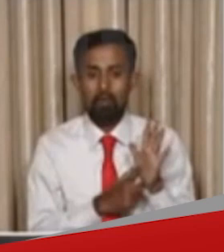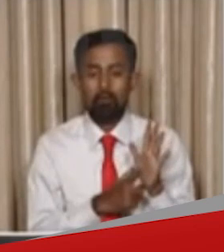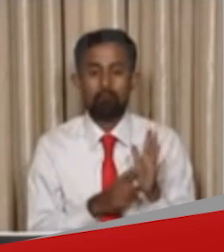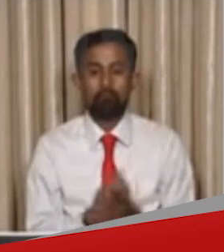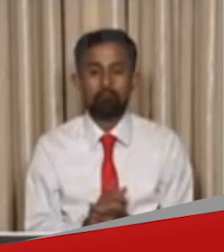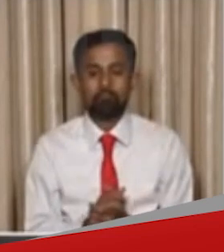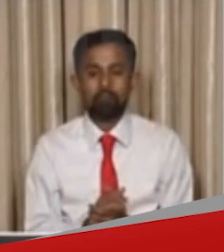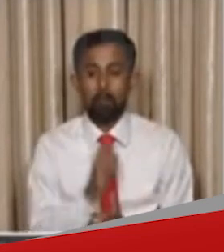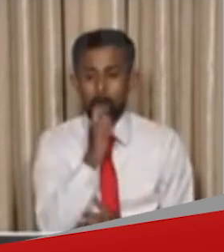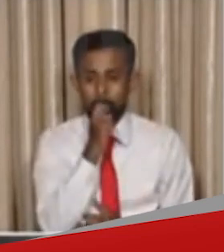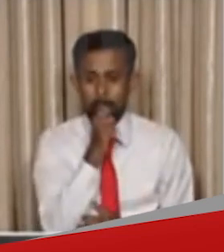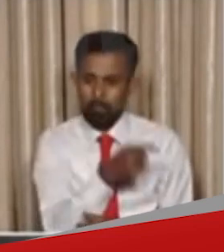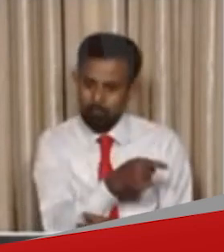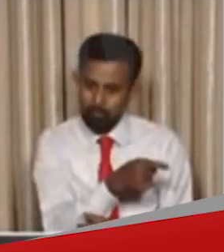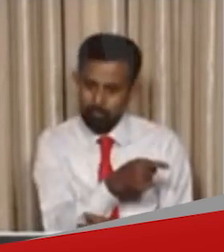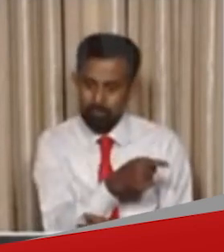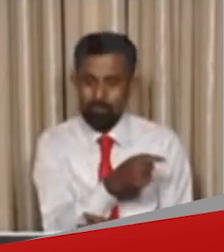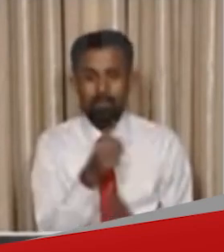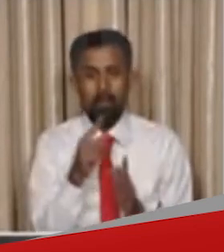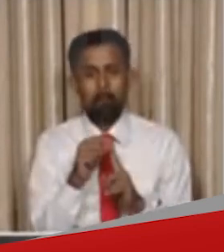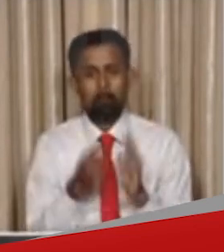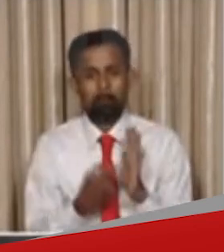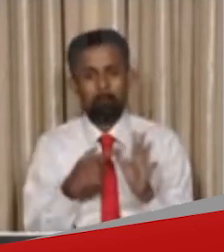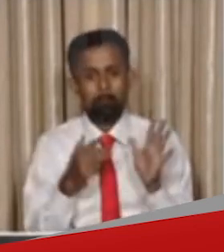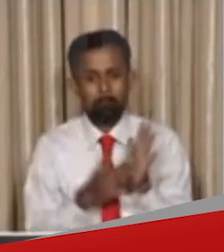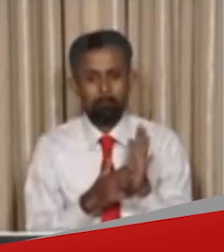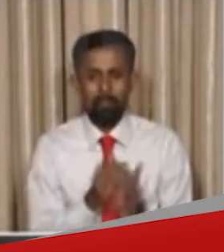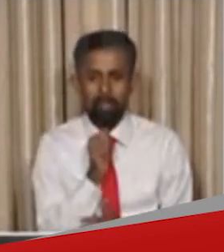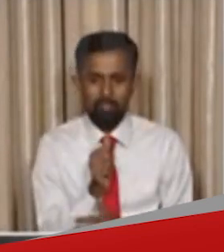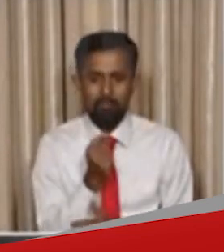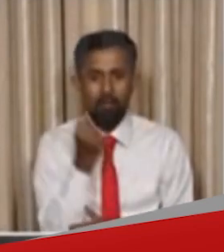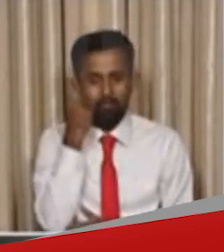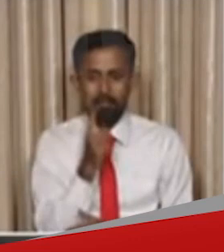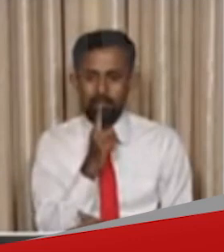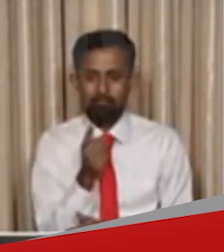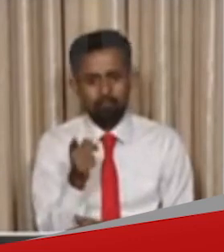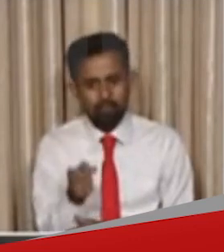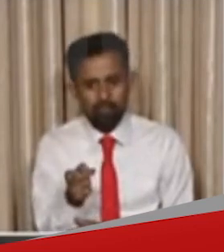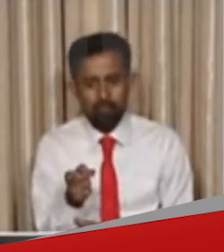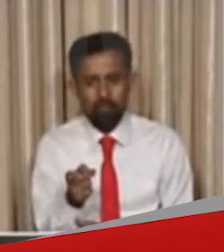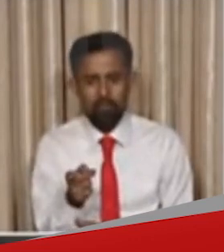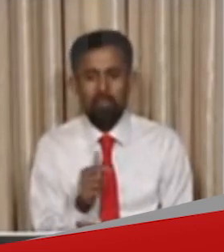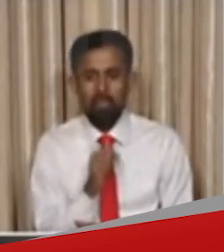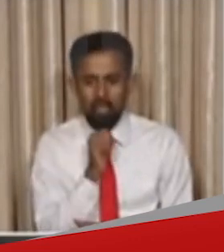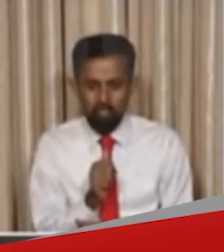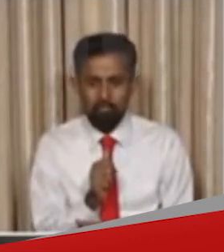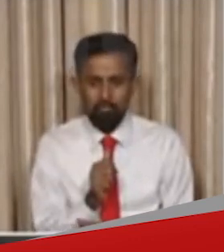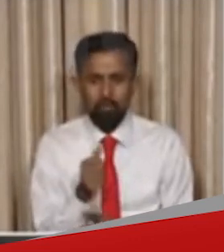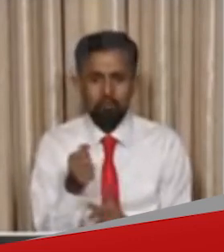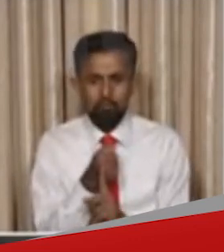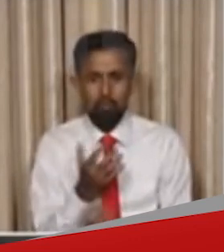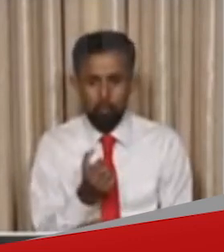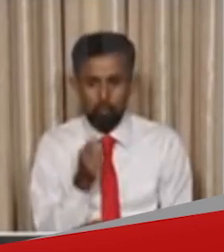කරන්න හටවහනවාද? ප්‍රේමලාල් ජයසේකරත් මේක ඇත්තම අදහසකින් කිව්වද? බොහොම ස්තුතියි. එහෙම මේවට මෙහෙම මැදිහත් වෙන්න